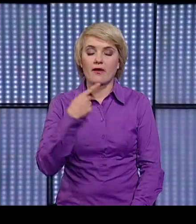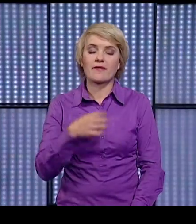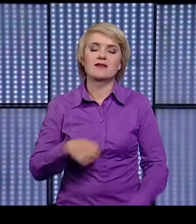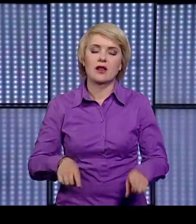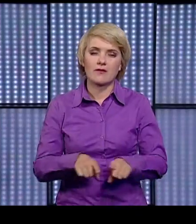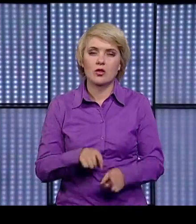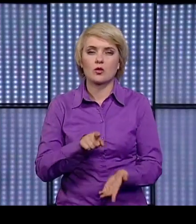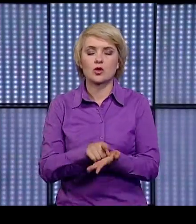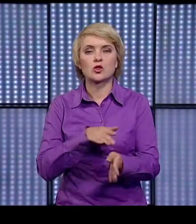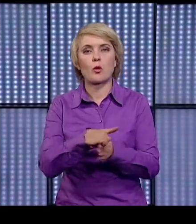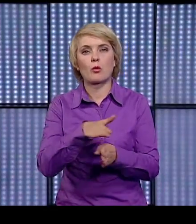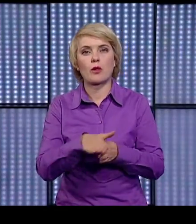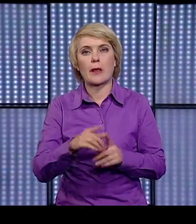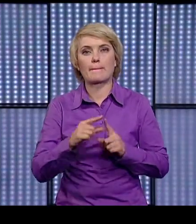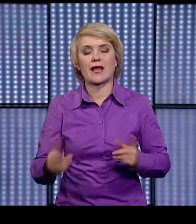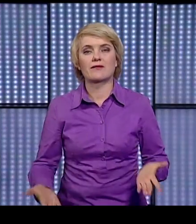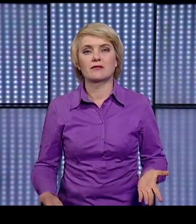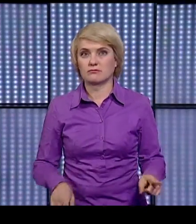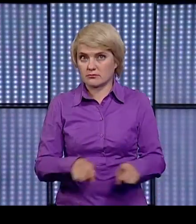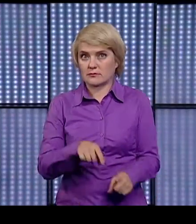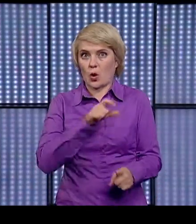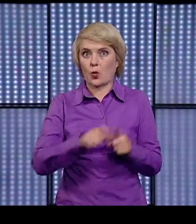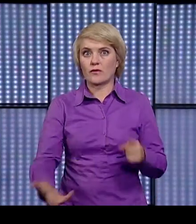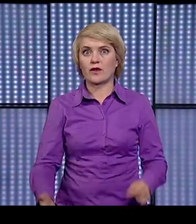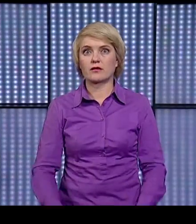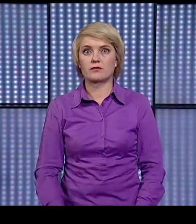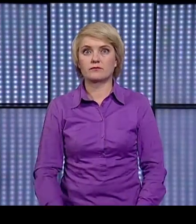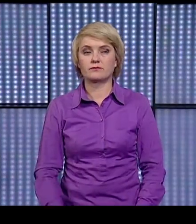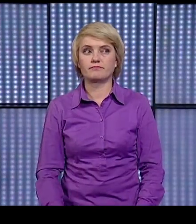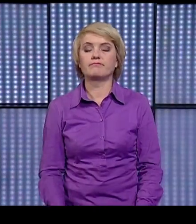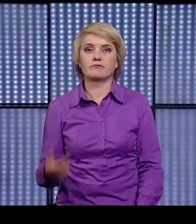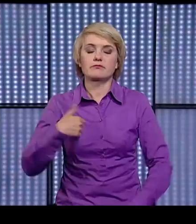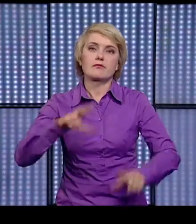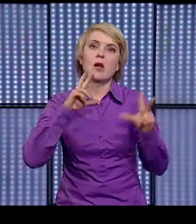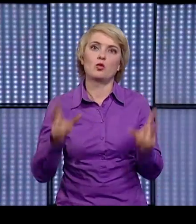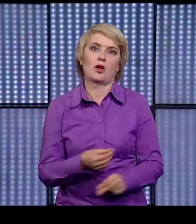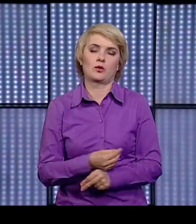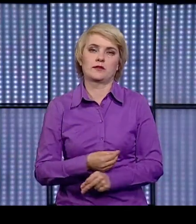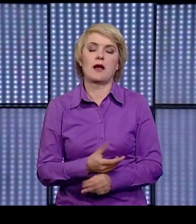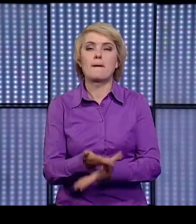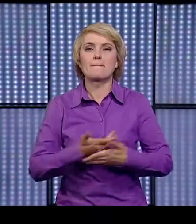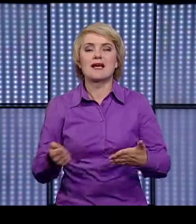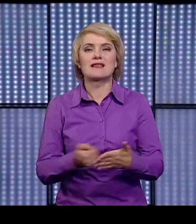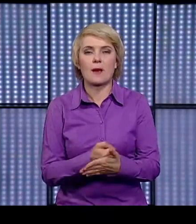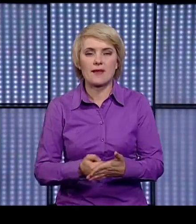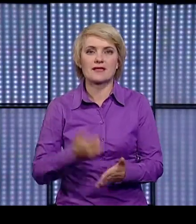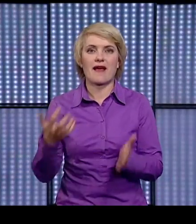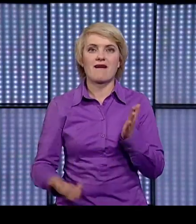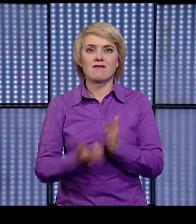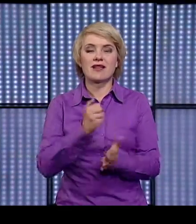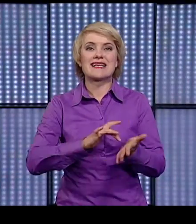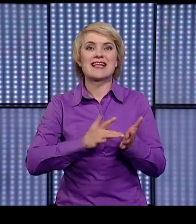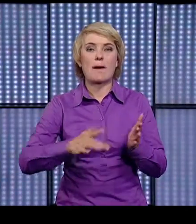равно должны соблюдать правила. Такой был их ответ. Но нам это удалось. Мы добились, мы выиграли